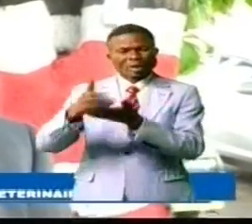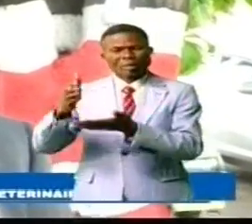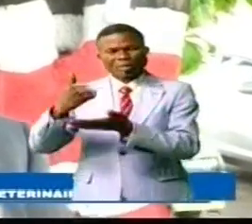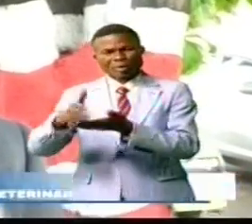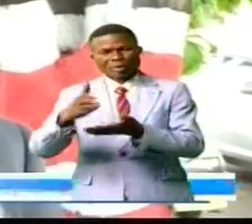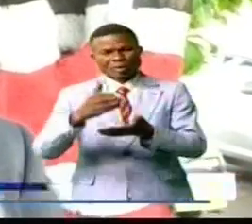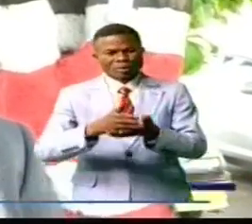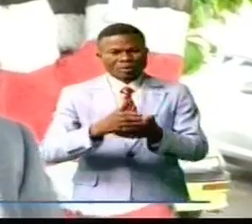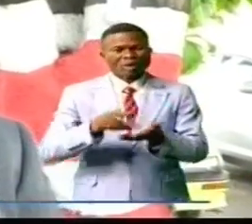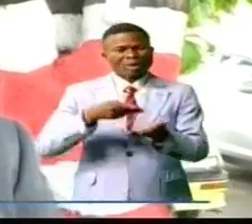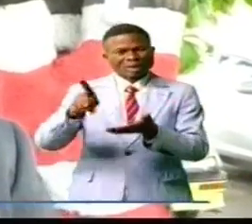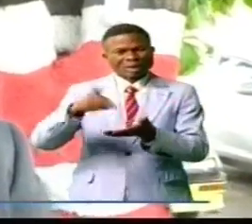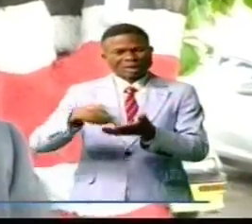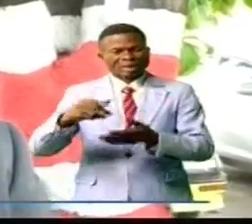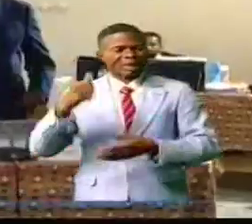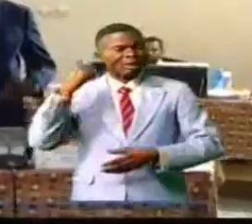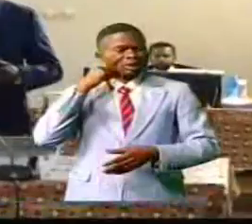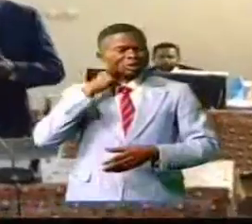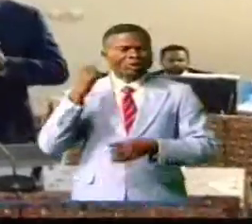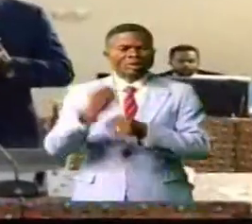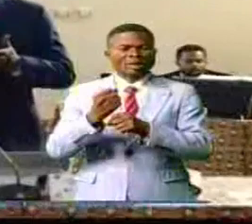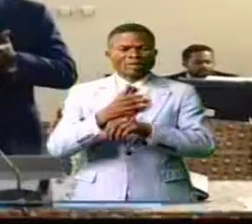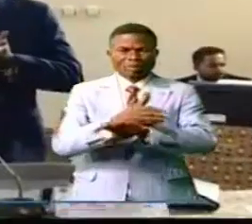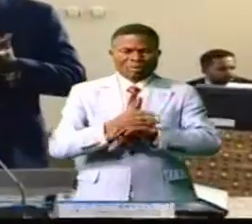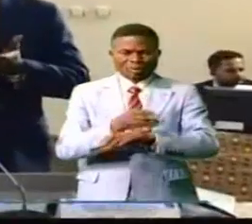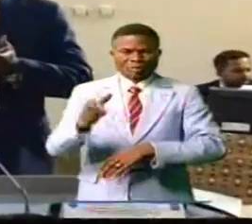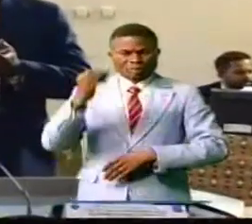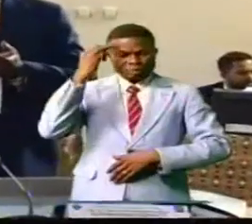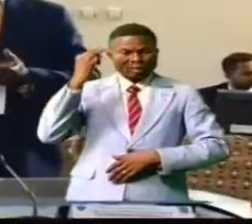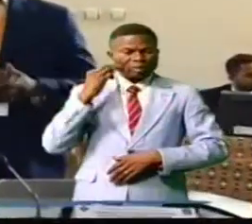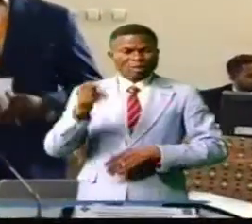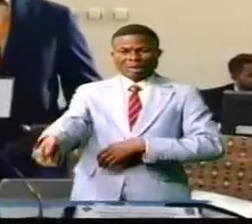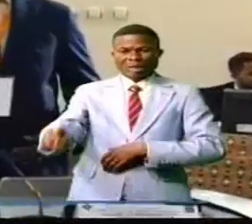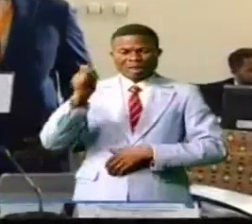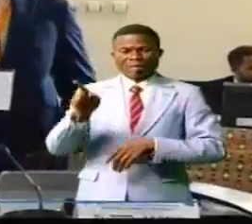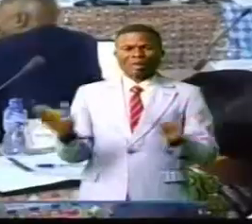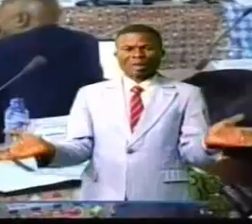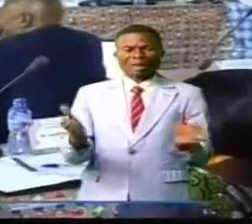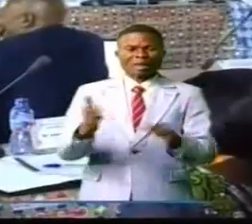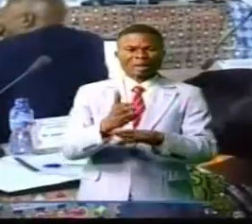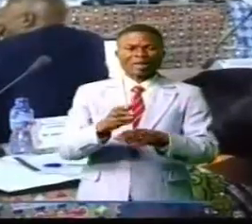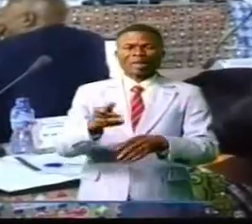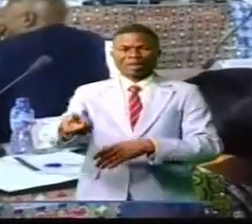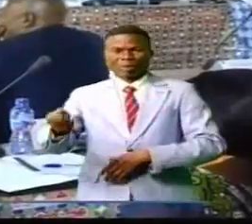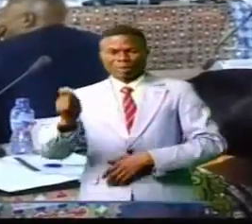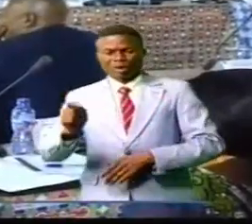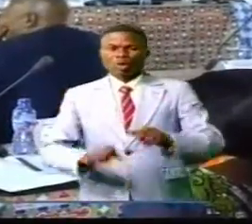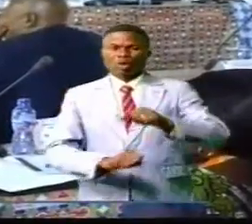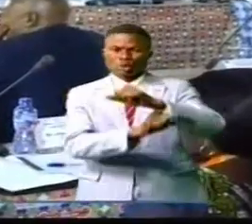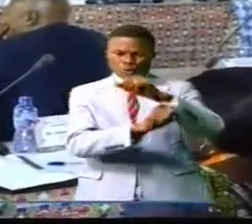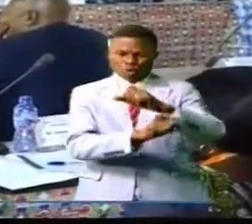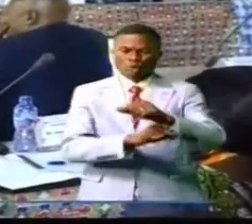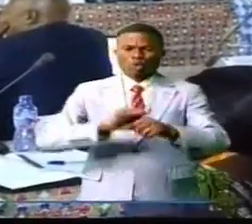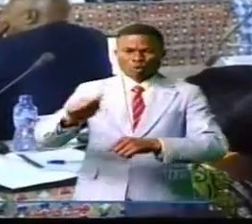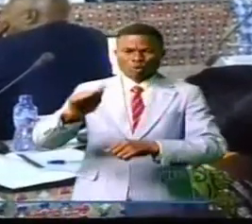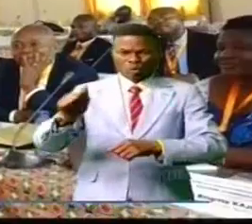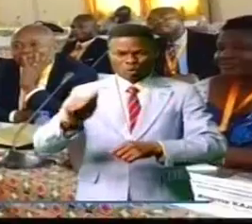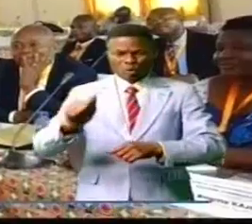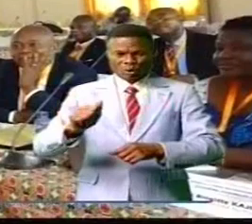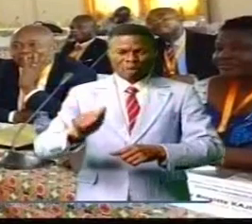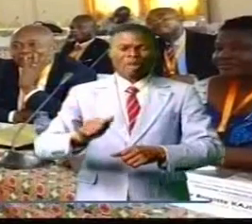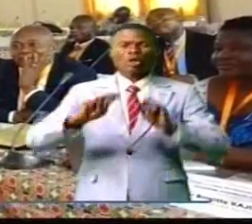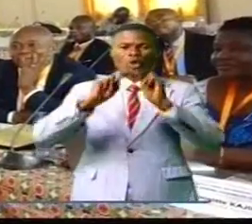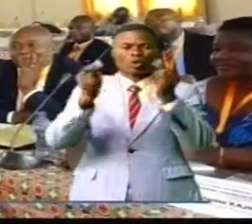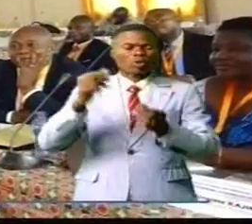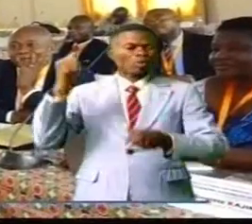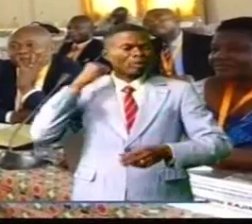des rémunérations des médecins vétérinaires. Le ministre de la Pêche et Élevage a promis le soutien de son ministère à l'Ordre des